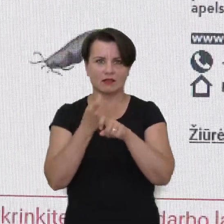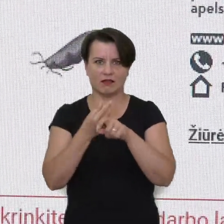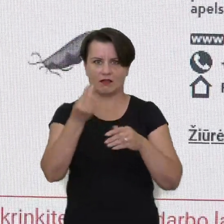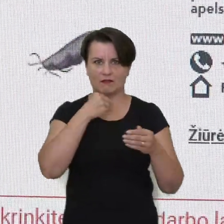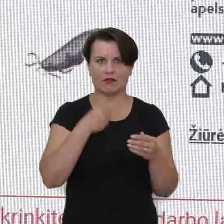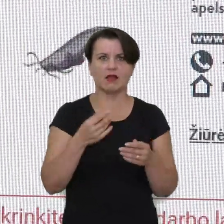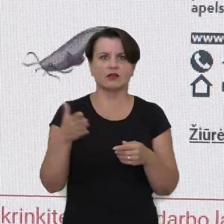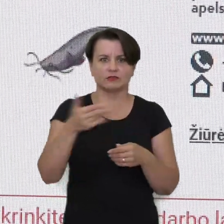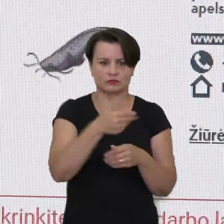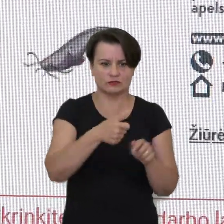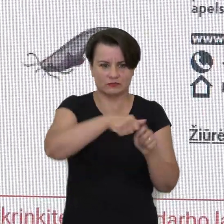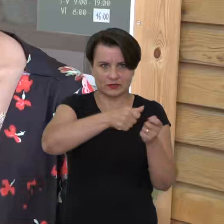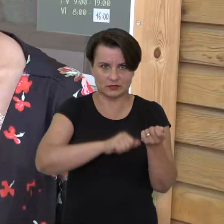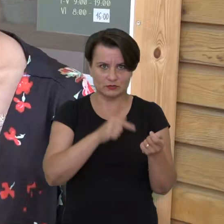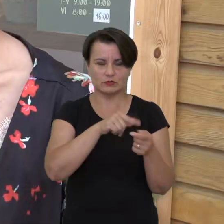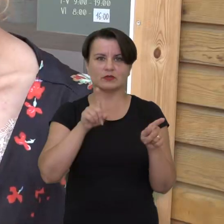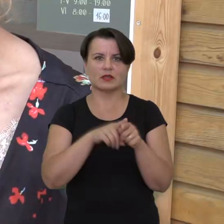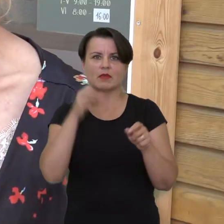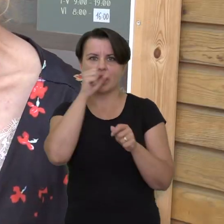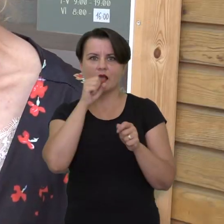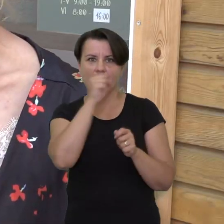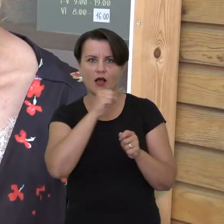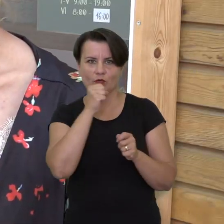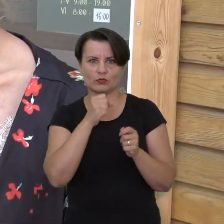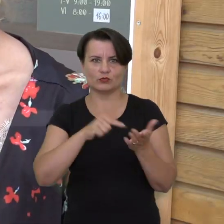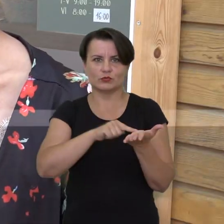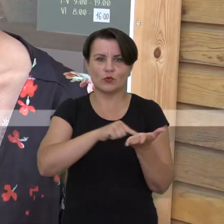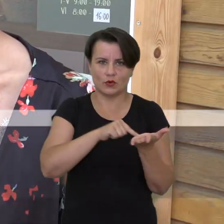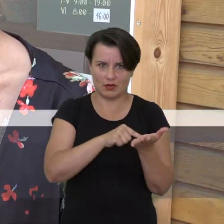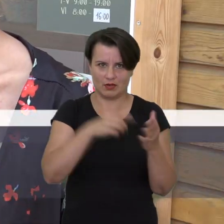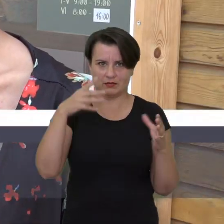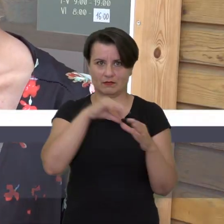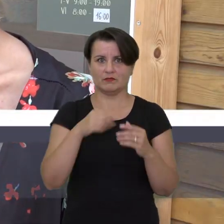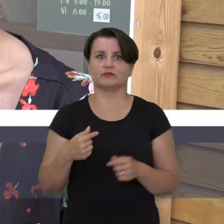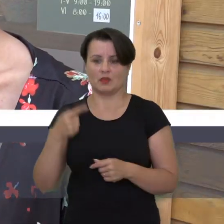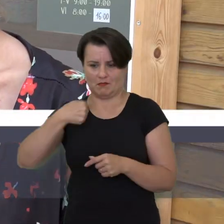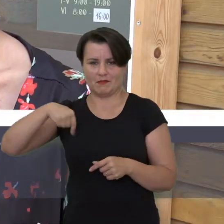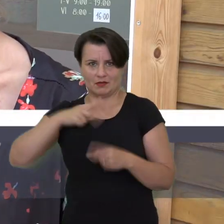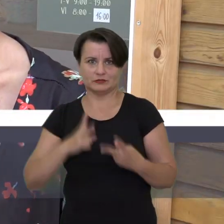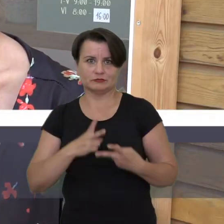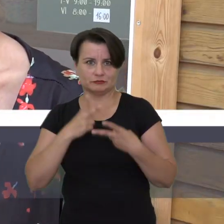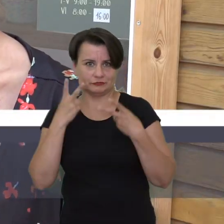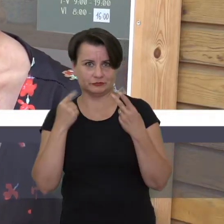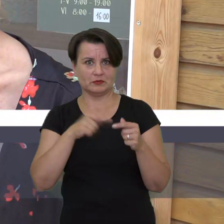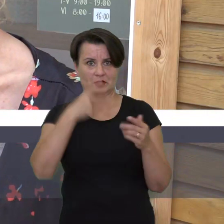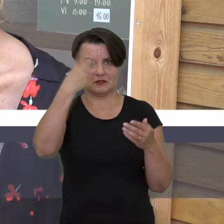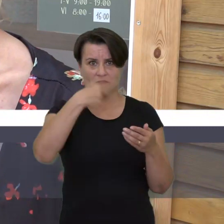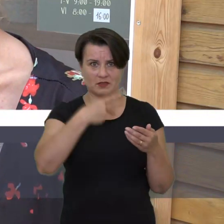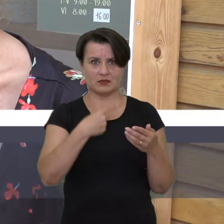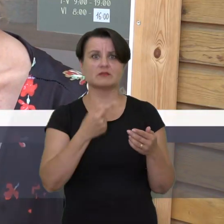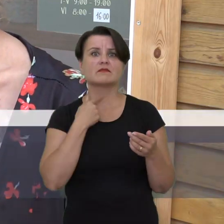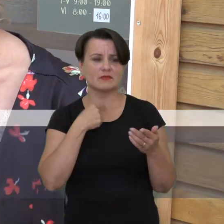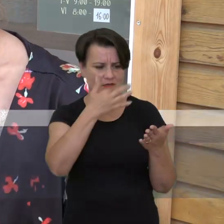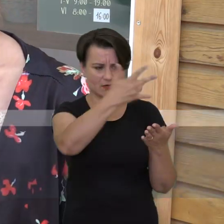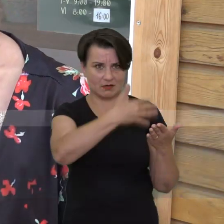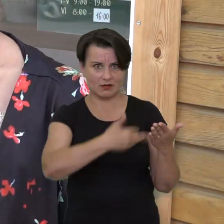ir raganės virtinukai su šamu. Labai apsidžiaugiam pamatę, kad tarp 20 produktų įtrauktų žemėlapį net du